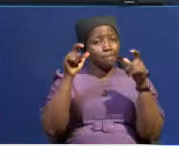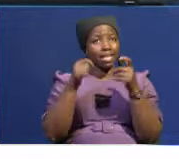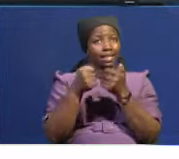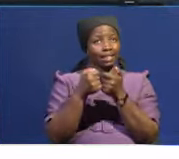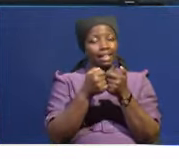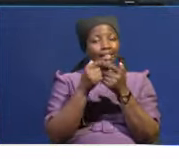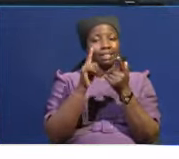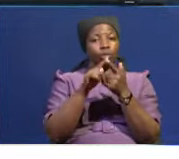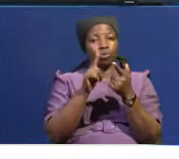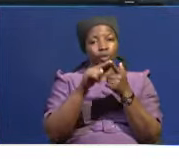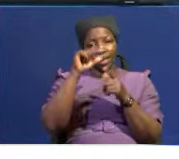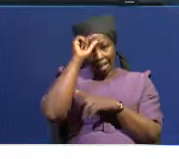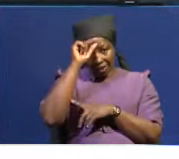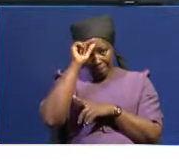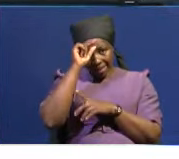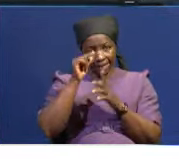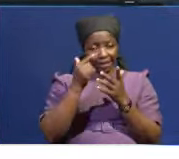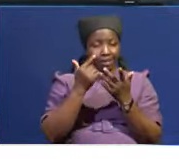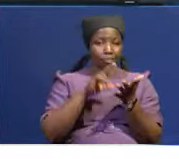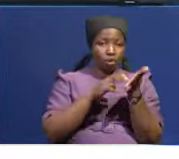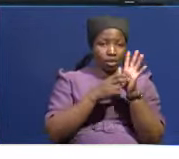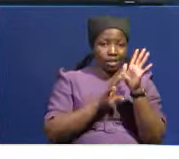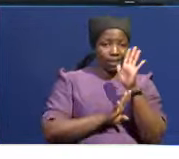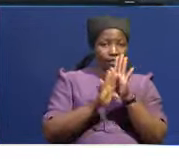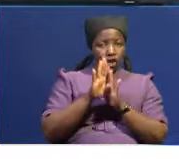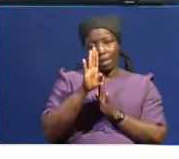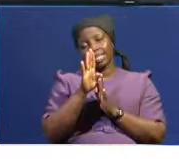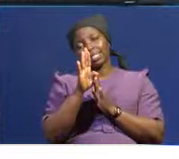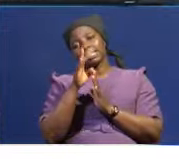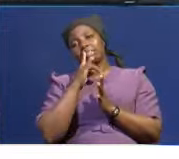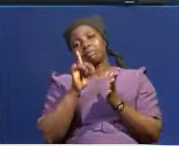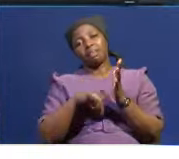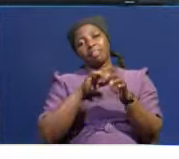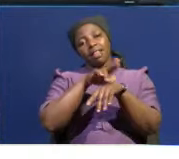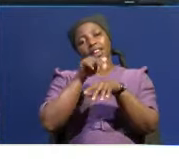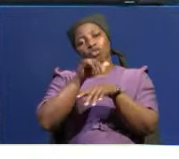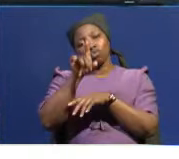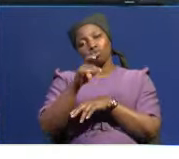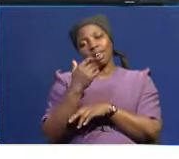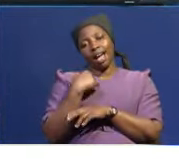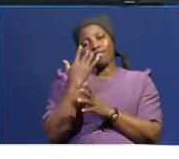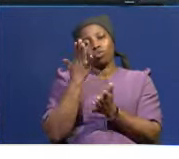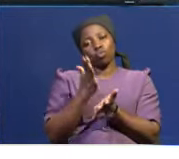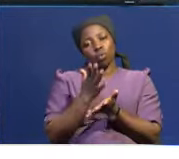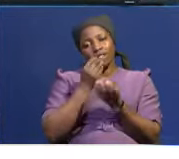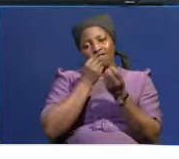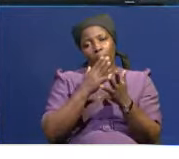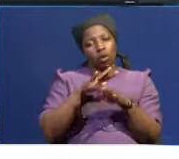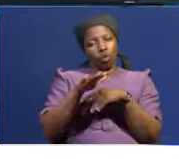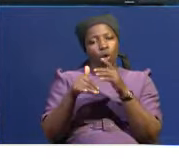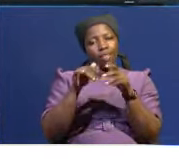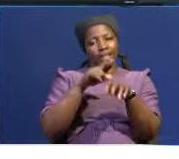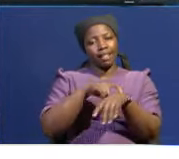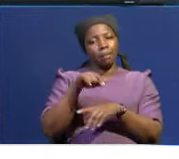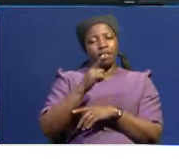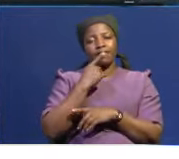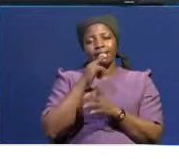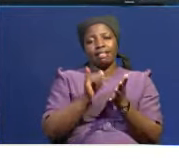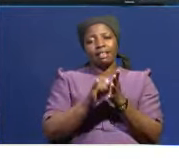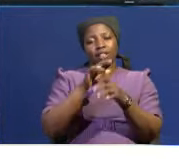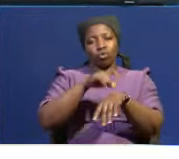taifa linafaa kuongozwa na ukweli kila wakati. Rais Ruto aliyesema haya katika hafla ya kufuzu